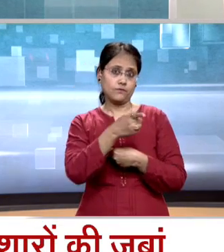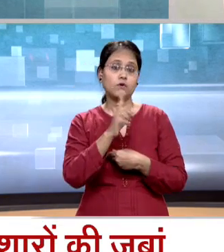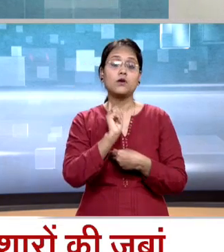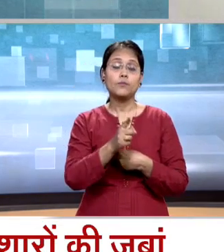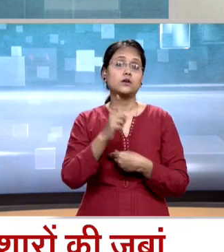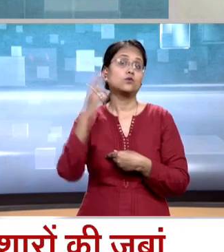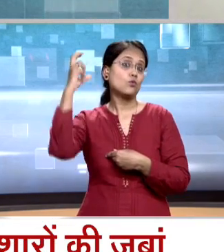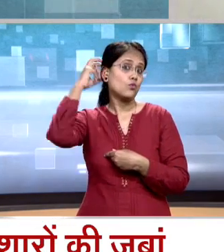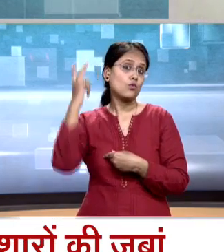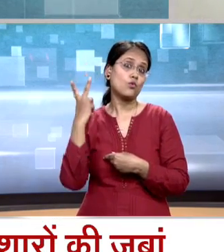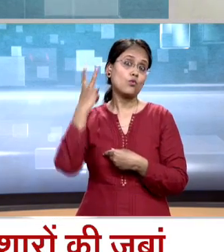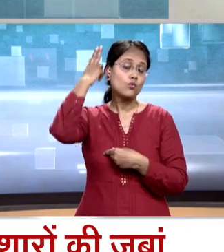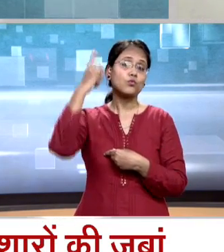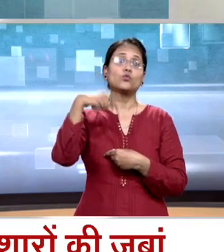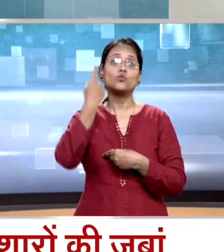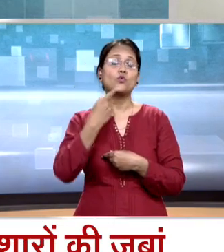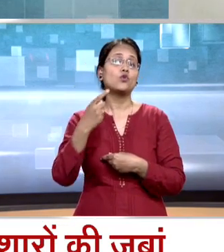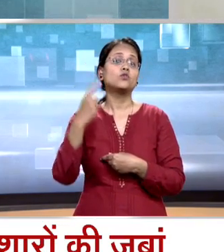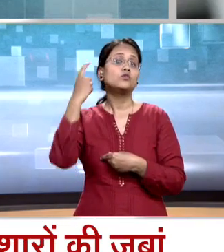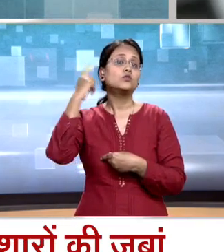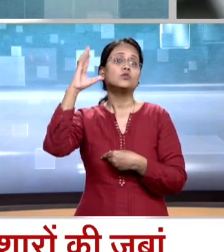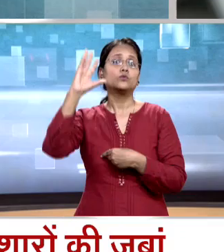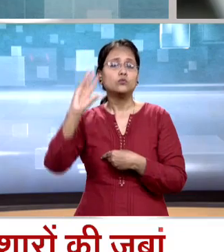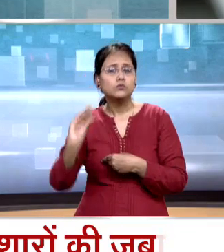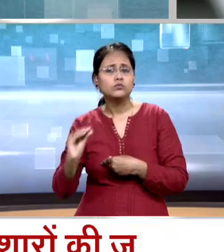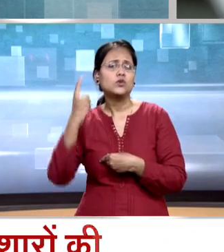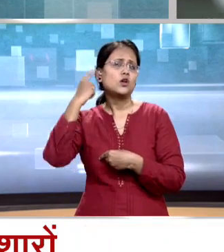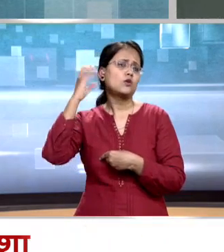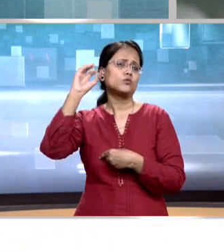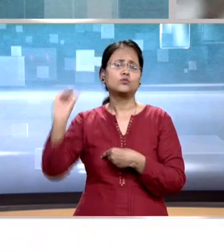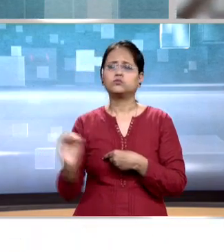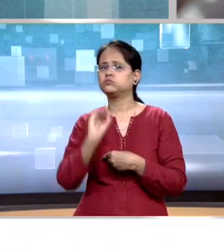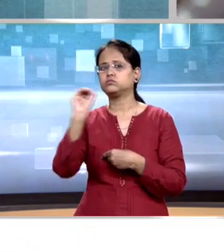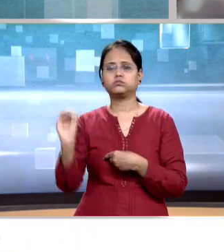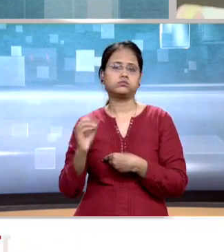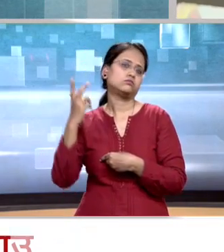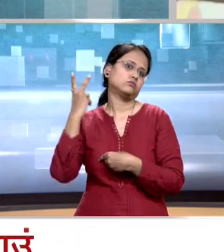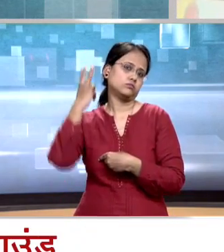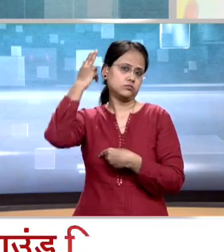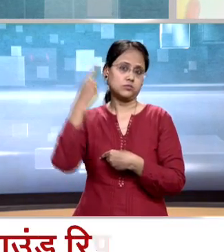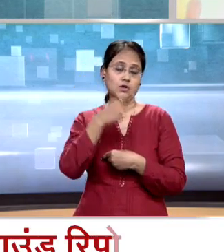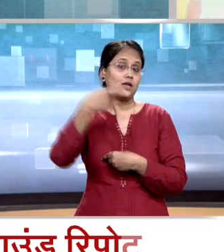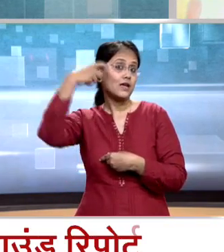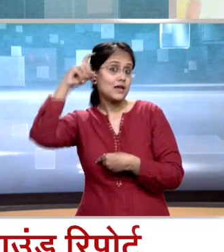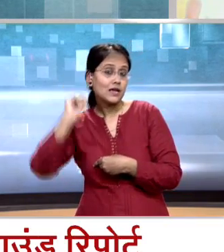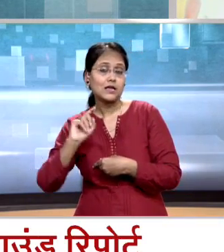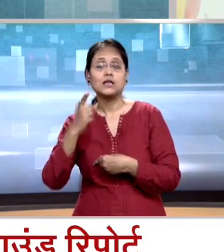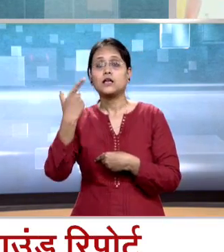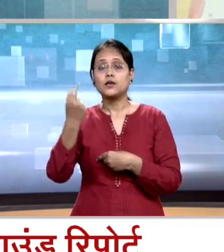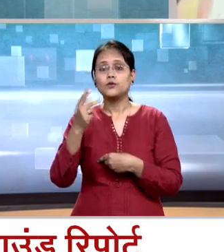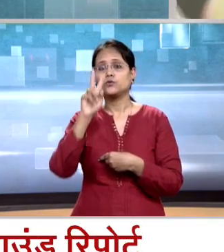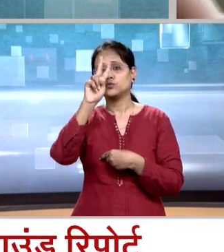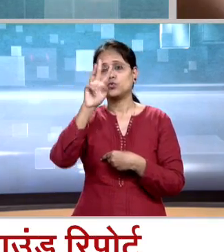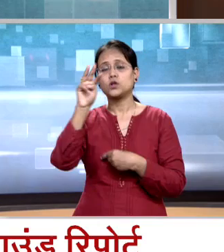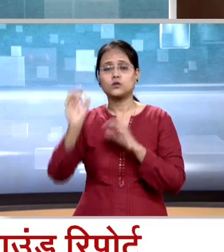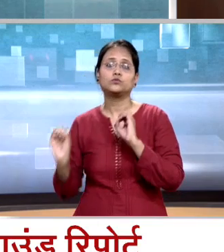लेकिन कॉकलियर इम्प्लांट सर्जरी उनकी की जाती है जिन्हें बिल्कुल भी सुनाई नहीं देता है। हियरिंग एड की कीमत 2,000 रुपए से